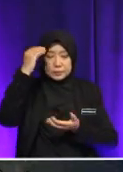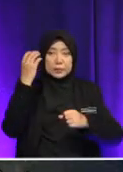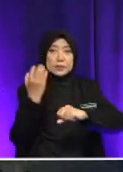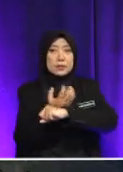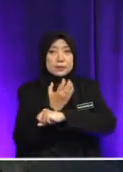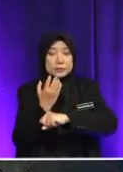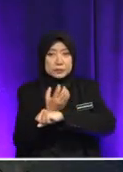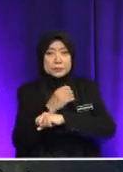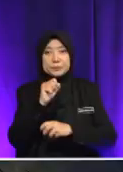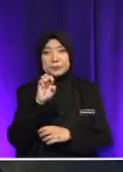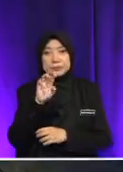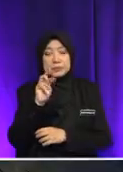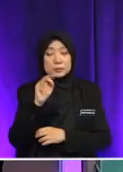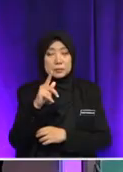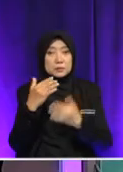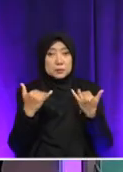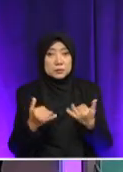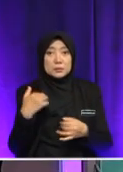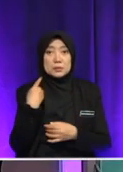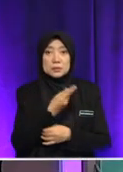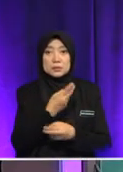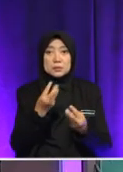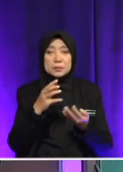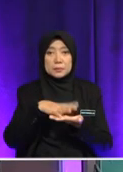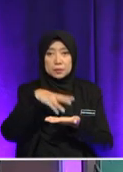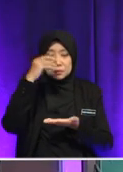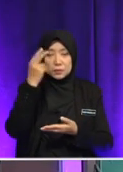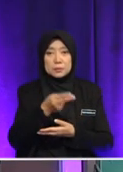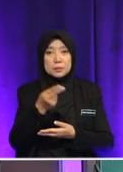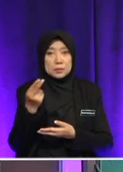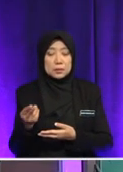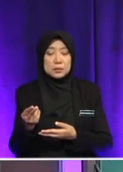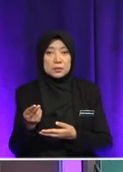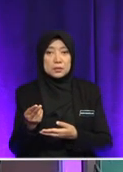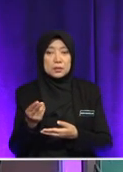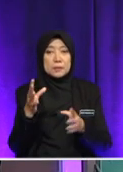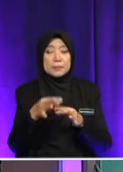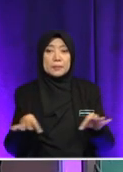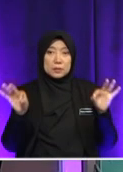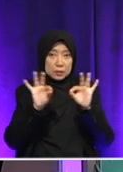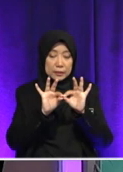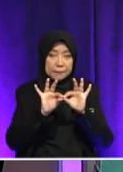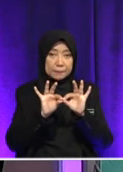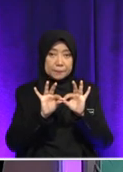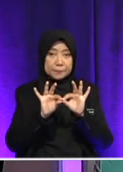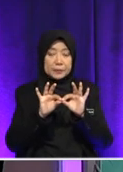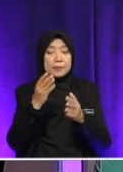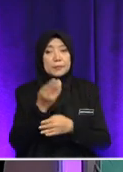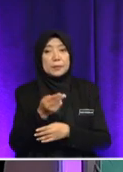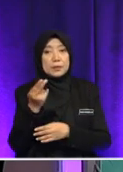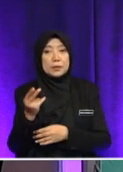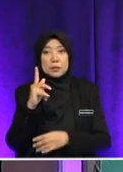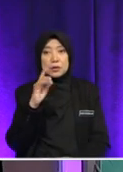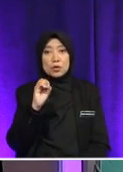kacermin so kali ini kita nak belajar adalah bahan komposisi dan kepentingannya bahan komposisi ini sebenarnya